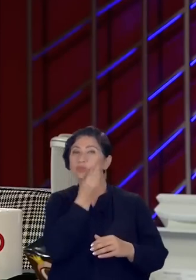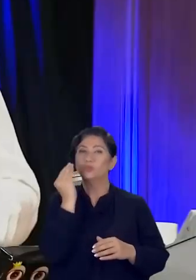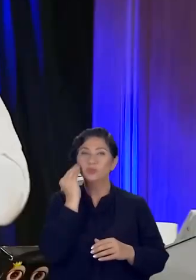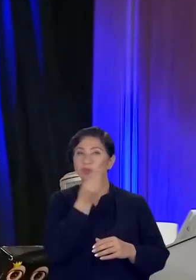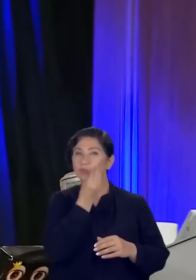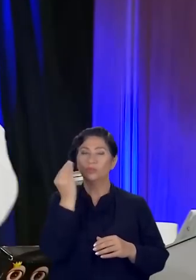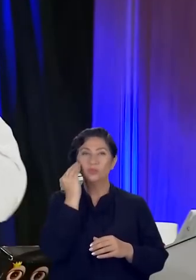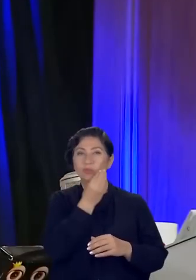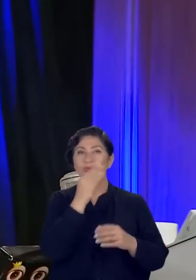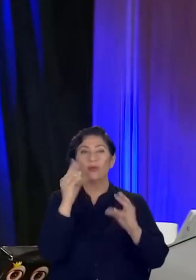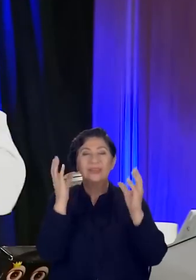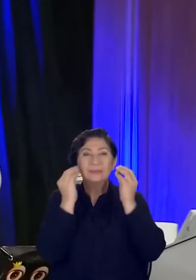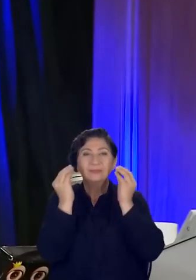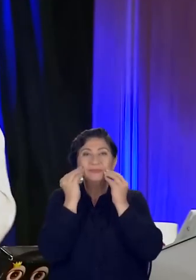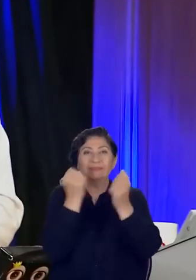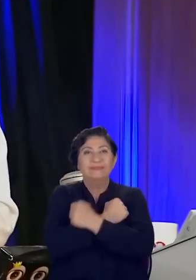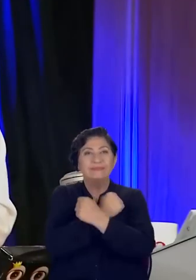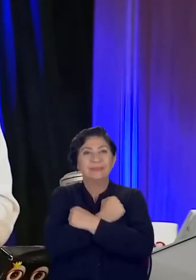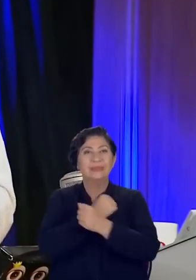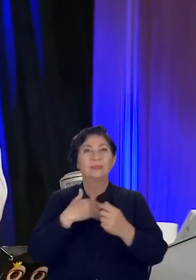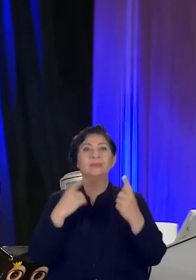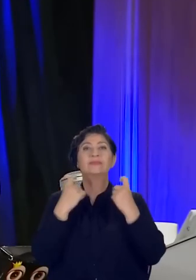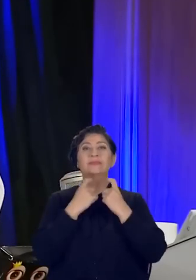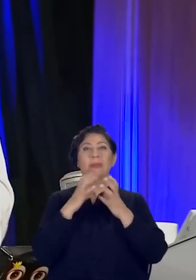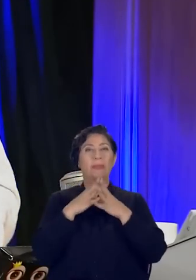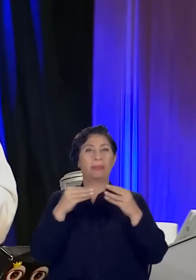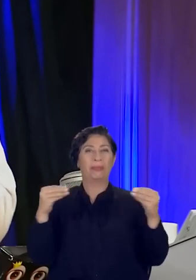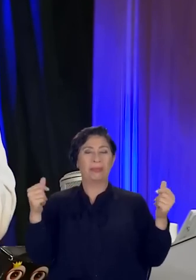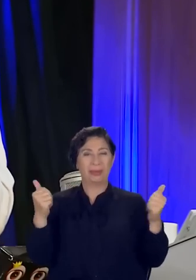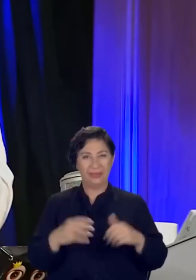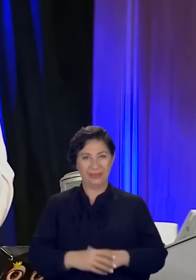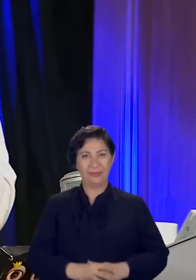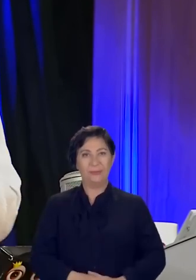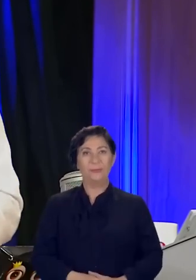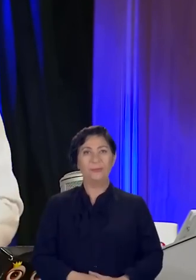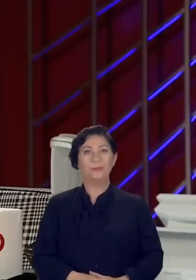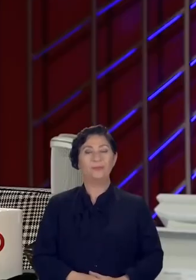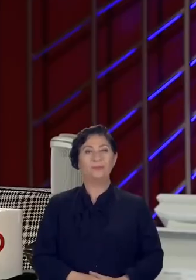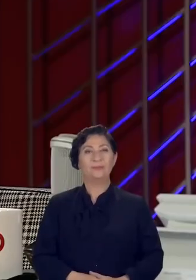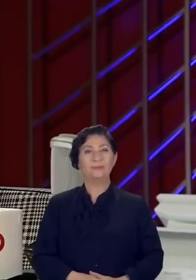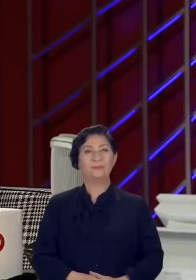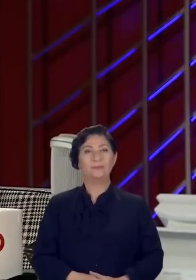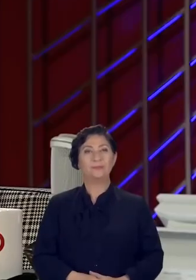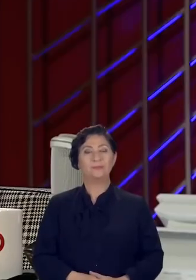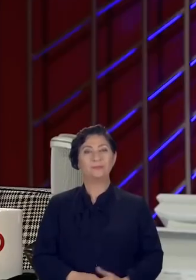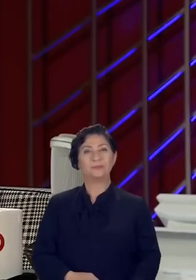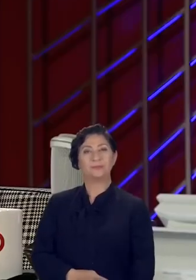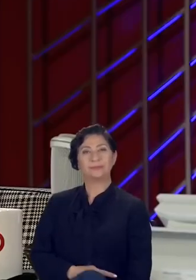programa. O kadar öpüştüm, sarıldım ki bende artık koku filan kalmamıştır herhalde.